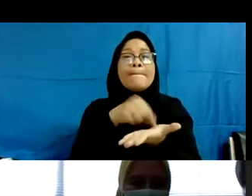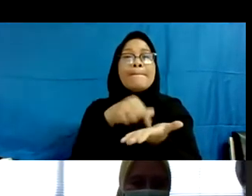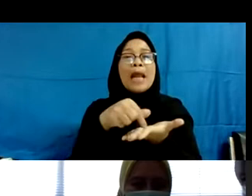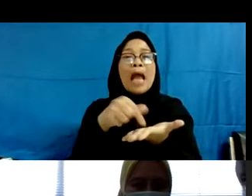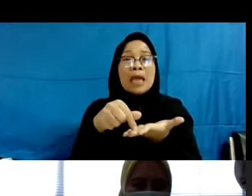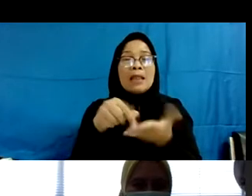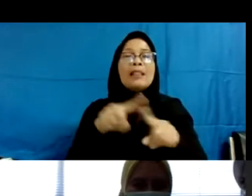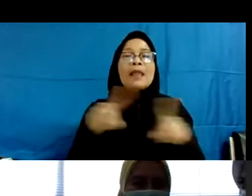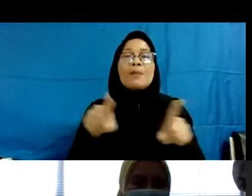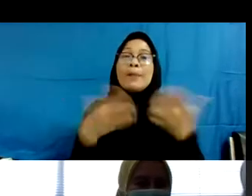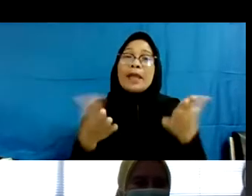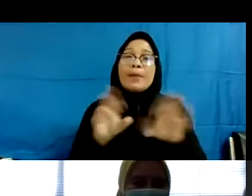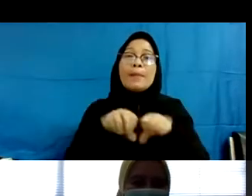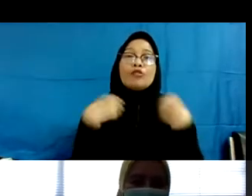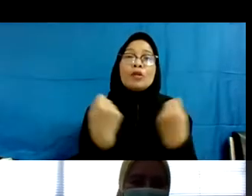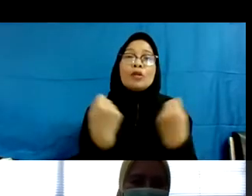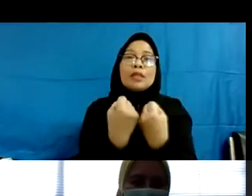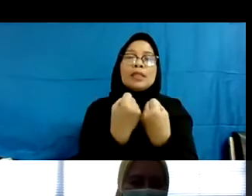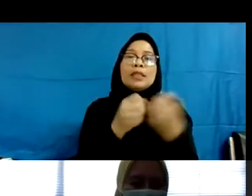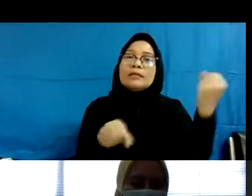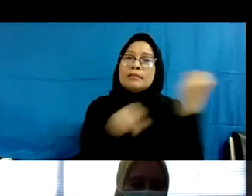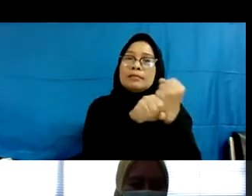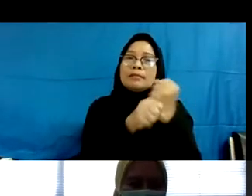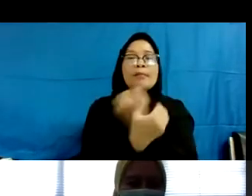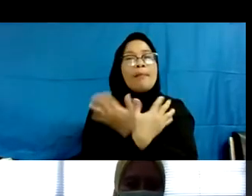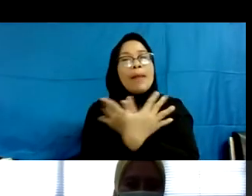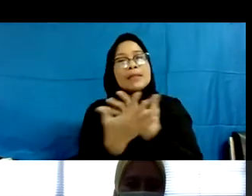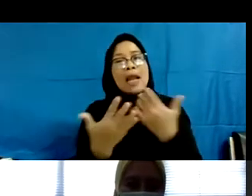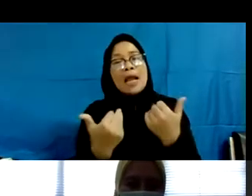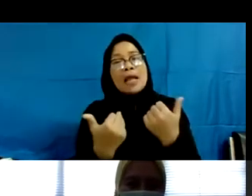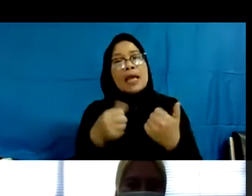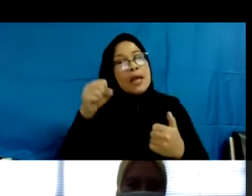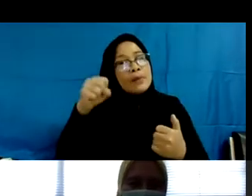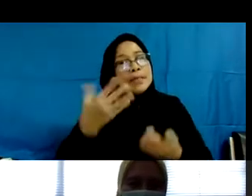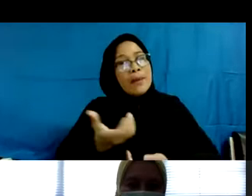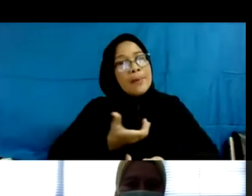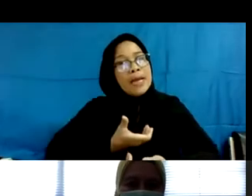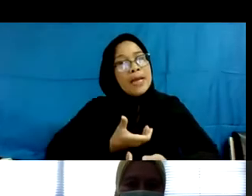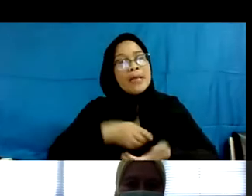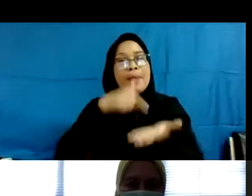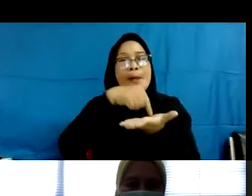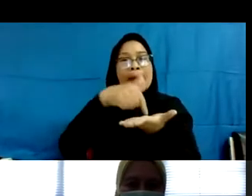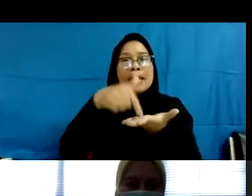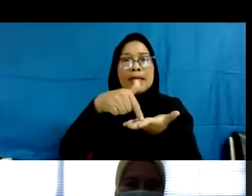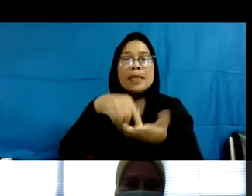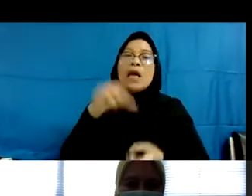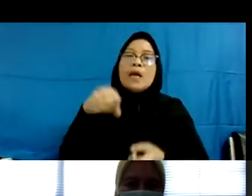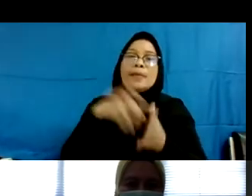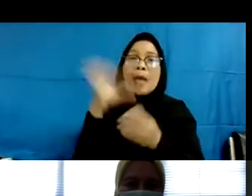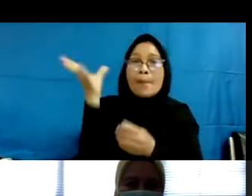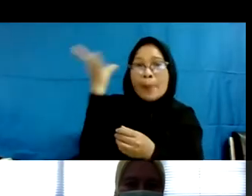mengedukasi masyarakat untuk bisa menerima Braille, bisa memahami Braille, juga